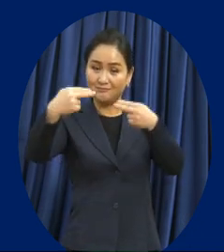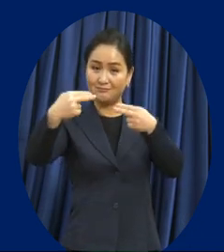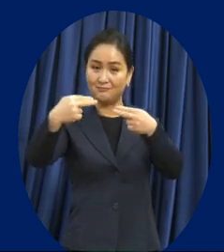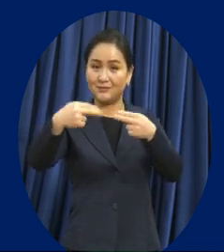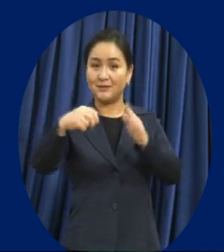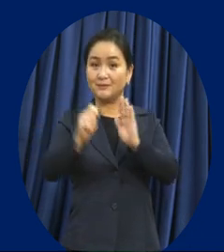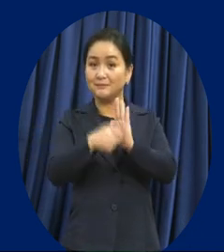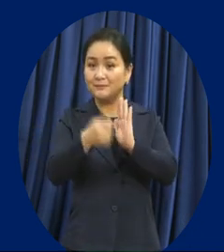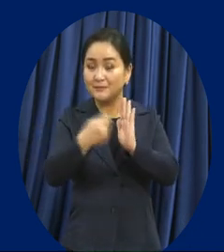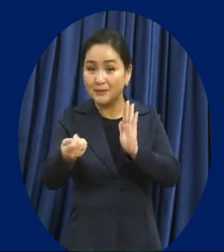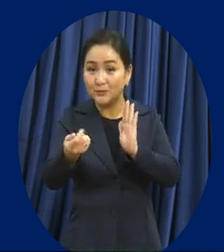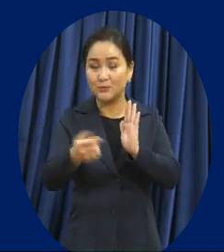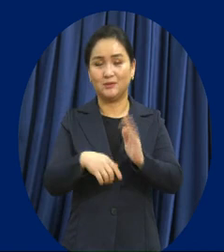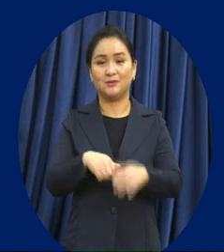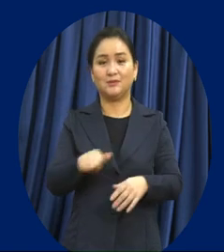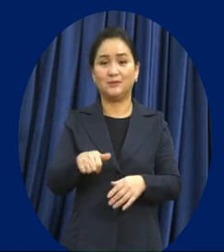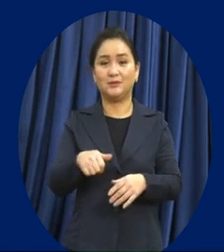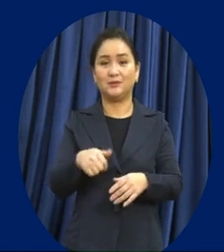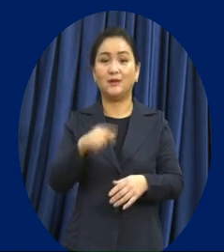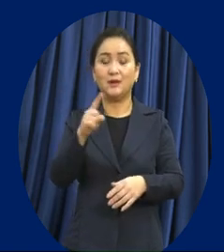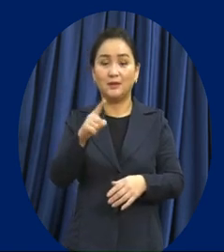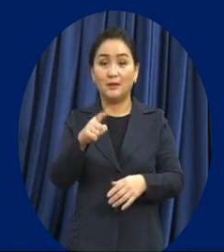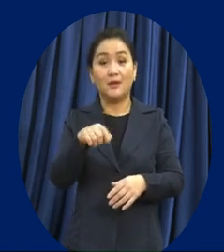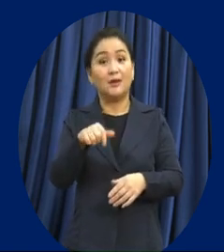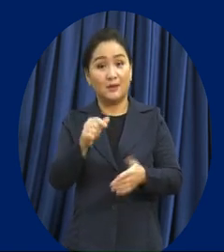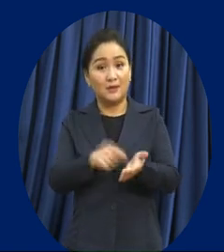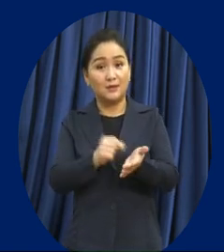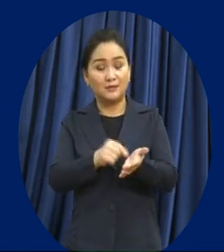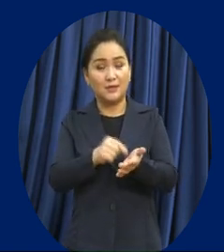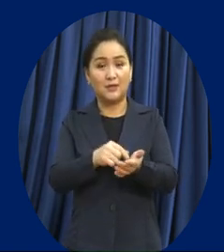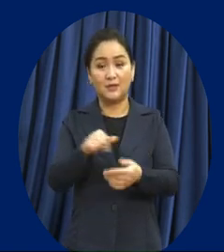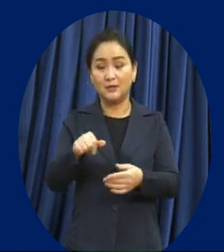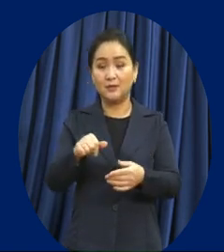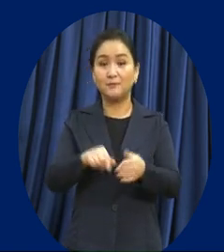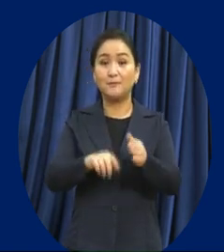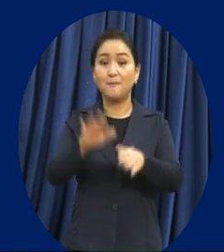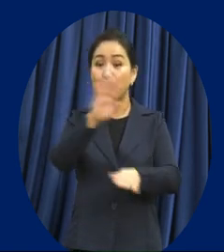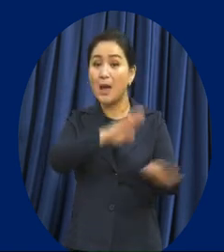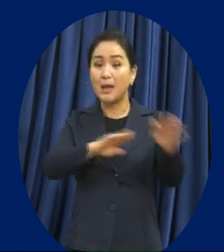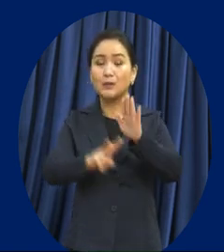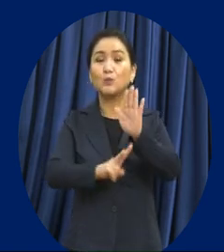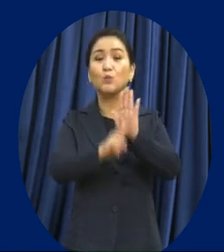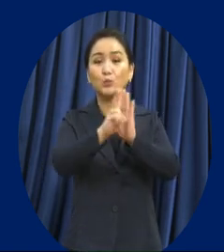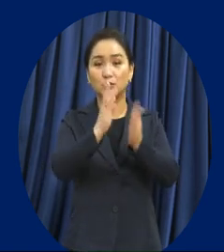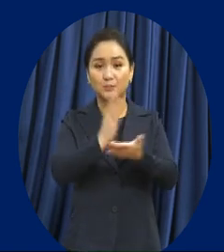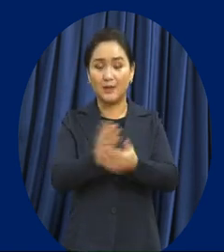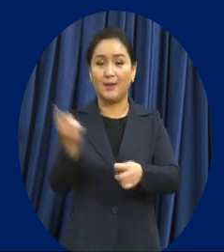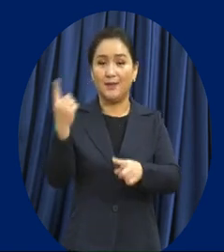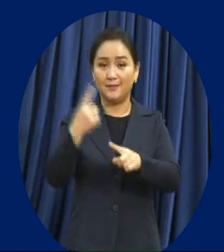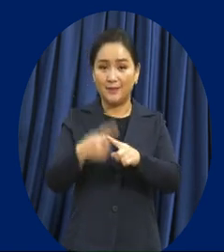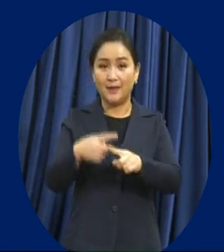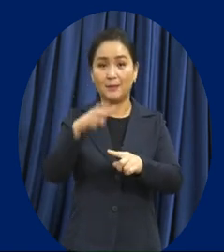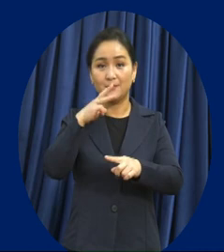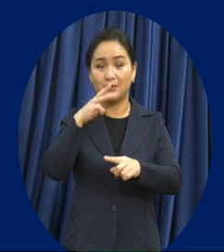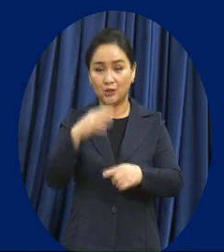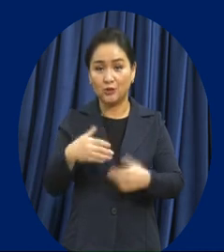ийм давхар судлын эрсдэл үүсэд байгаа шүү гэдгийг та бүхэндээ дахин одоо зөвлөж хүлхийг хүсэж байна.